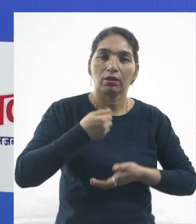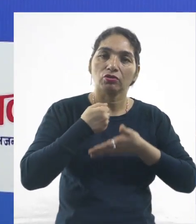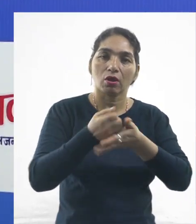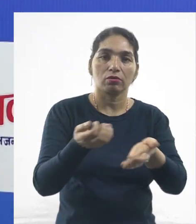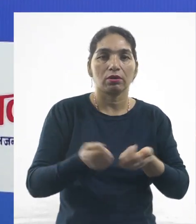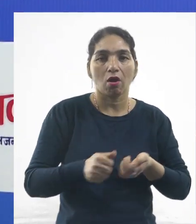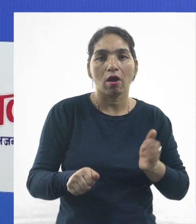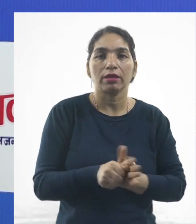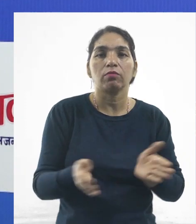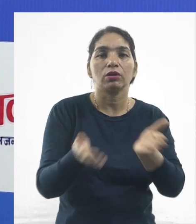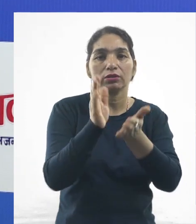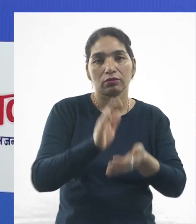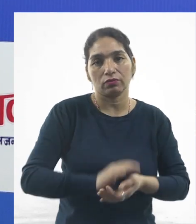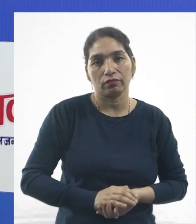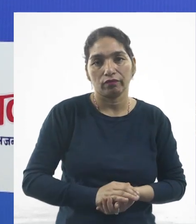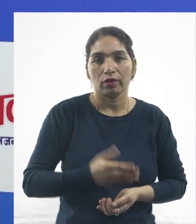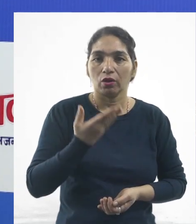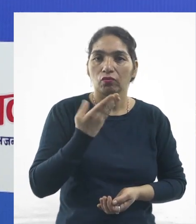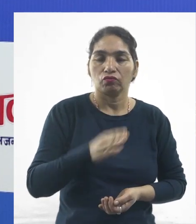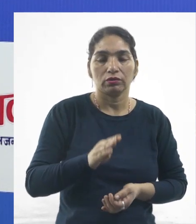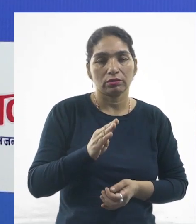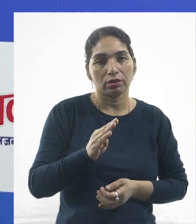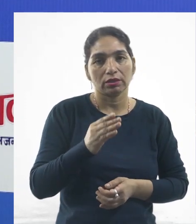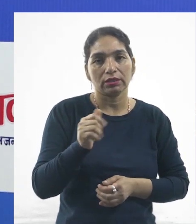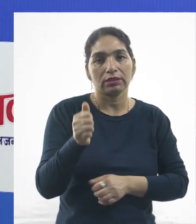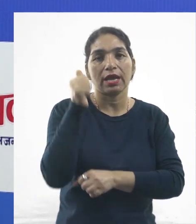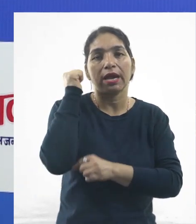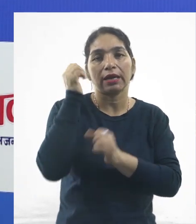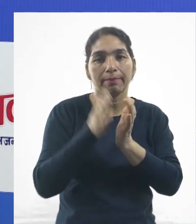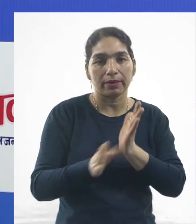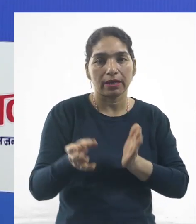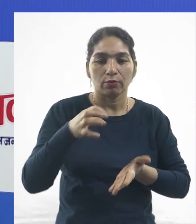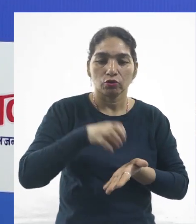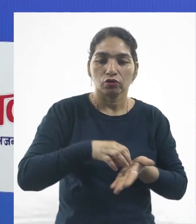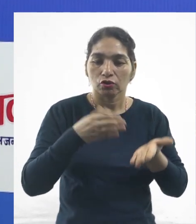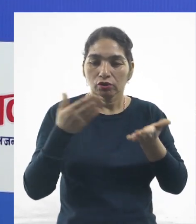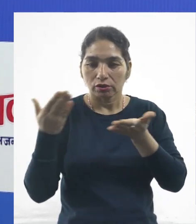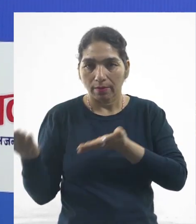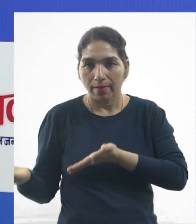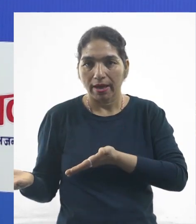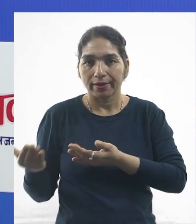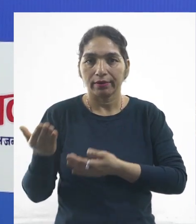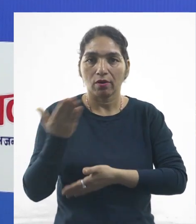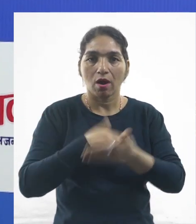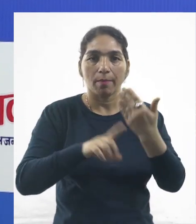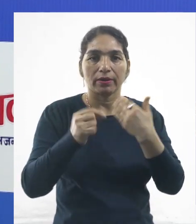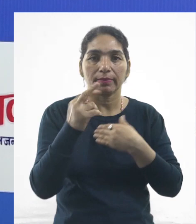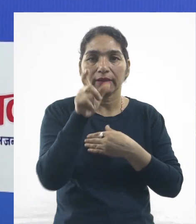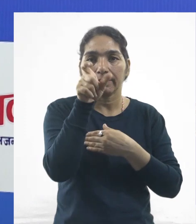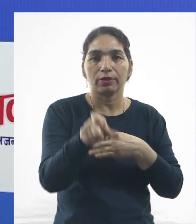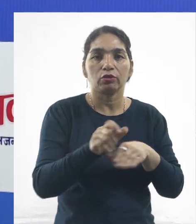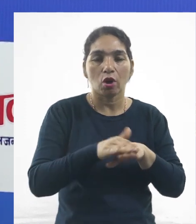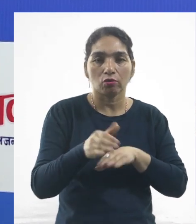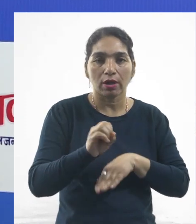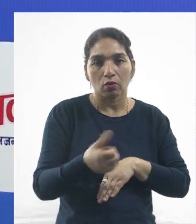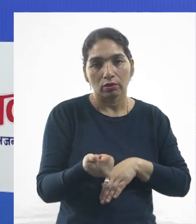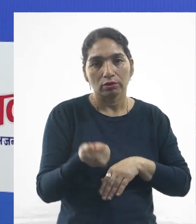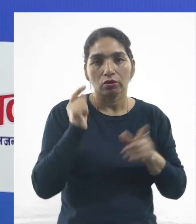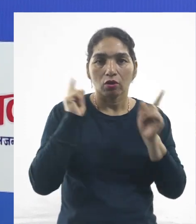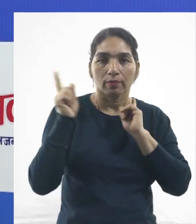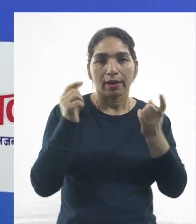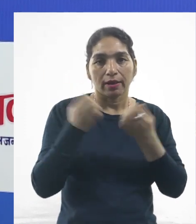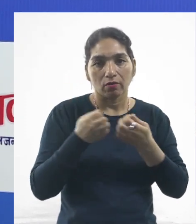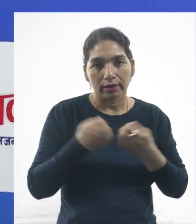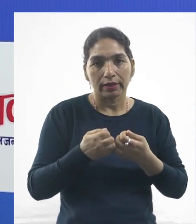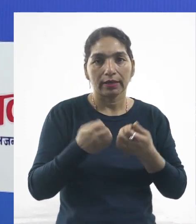बढ्नेछौँ। हस् हुन्छ, त्यति टाढादेखि हाम्रो स्टुडियोसम्म नै आएर अपाङ्गता भएका व्यक्तिहरूलाई गोकर्णेश्वर नगरपालिकाले